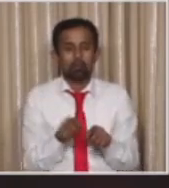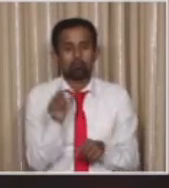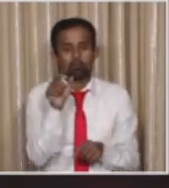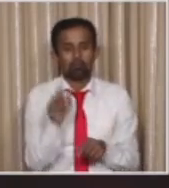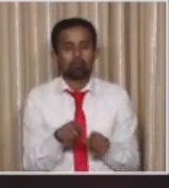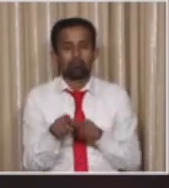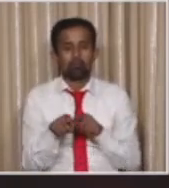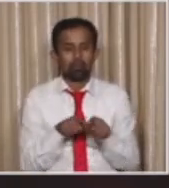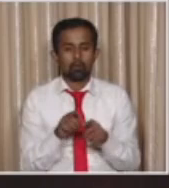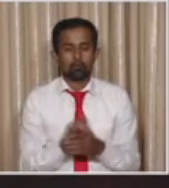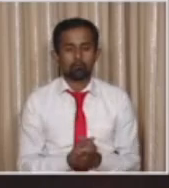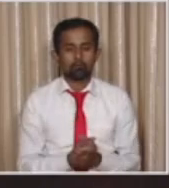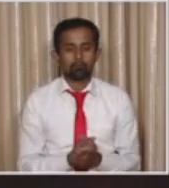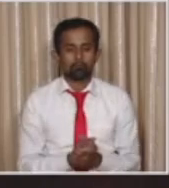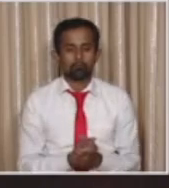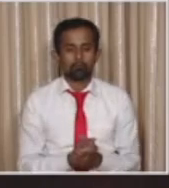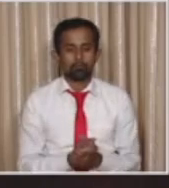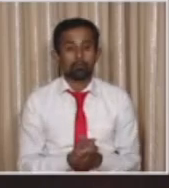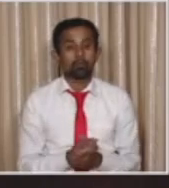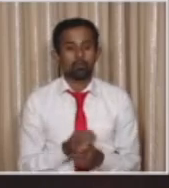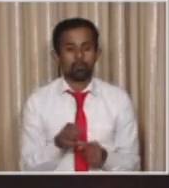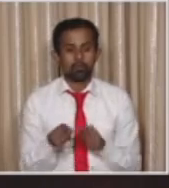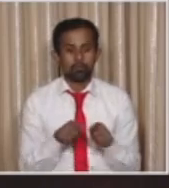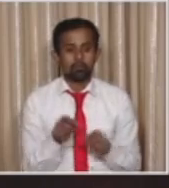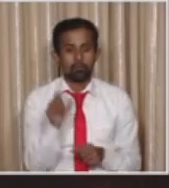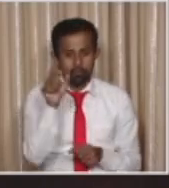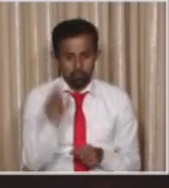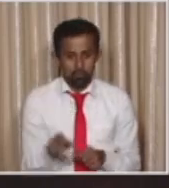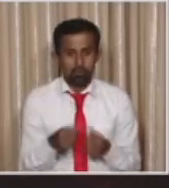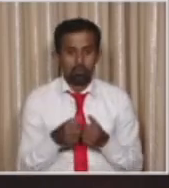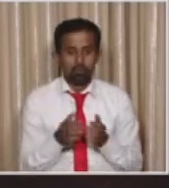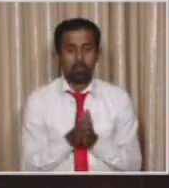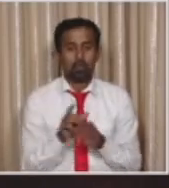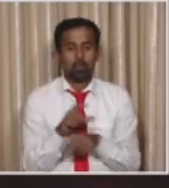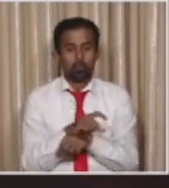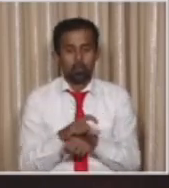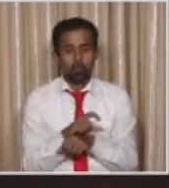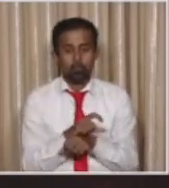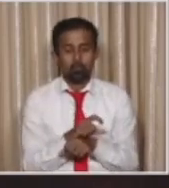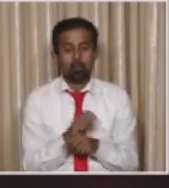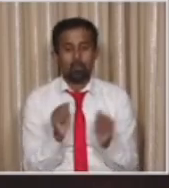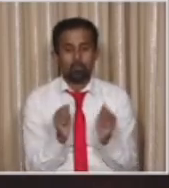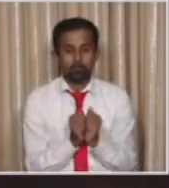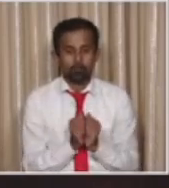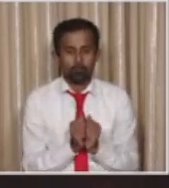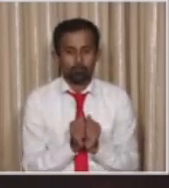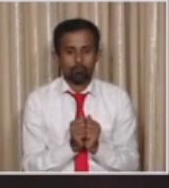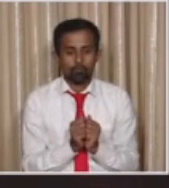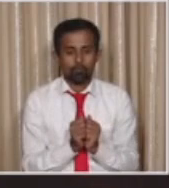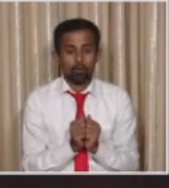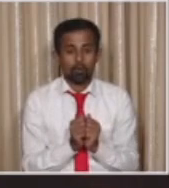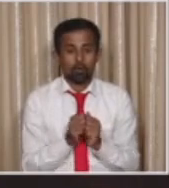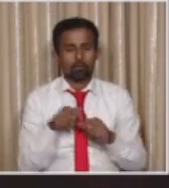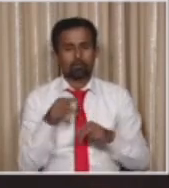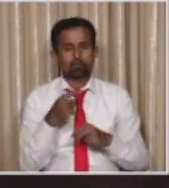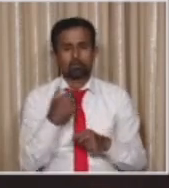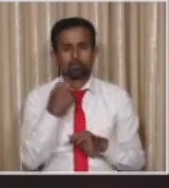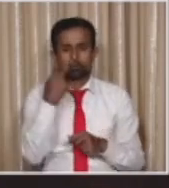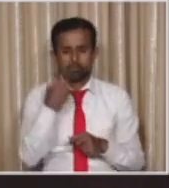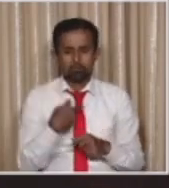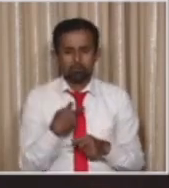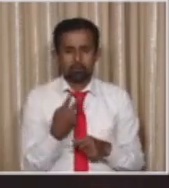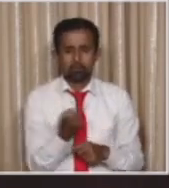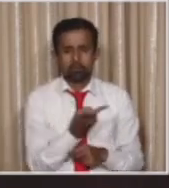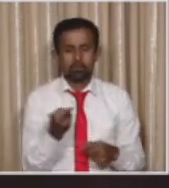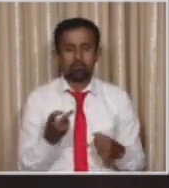පුද්ගලෙක් විදිහට දැන් එවැන්නෙකුට ස්වාධීන කොමිෂන් සභාවක කාර්යභාරයයි එවැනි චරිත ලක්ෂණයි අතර